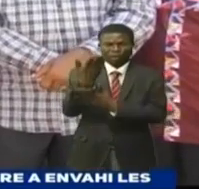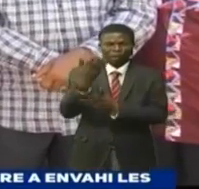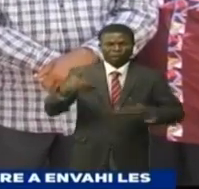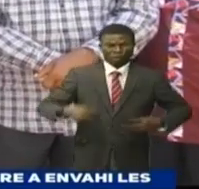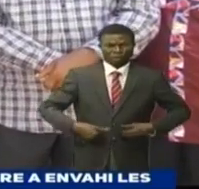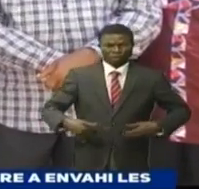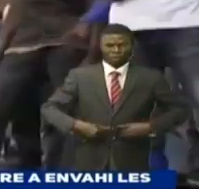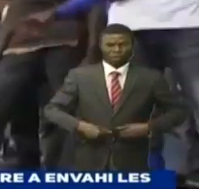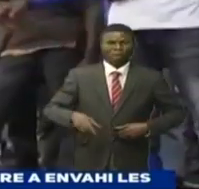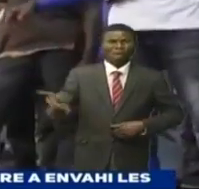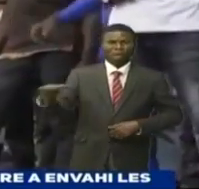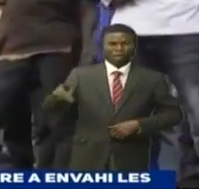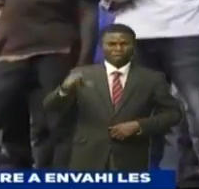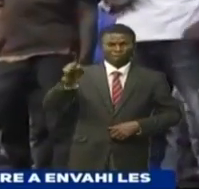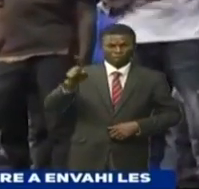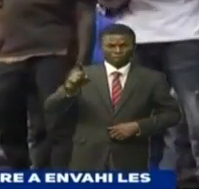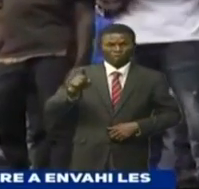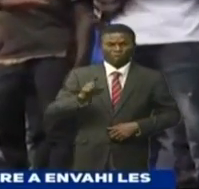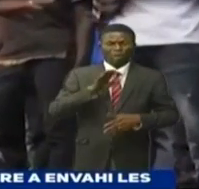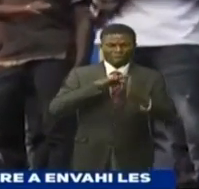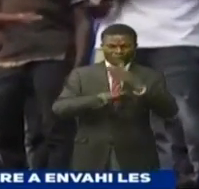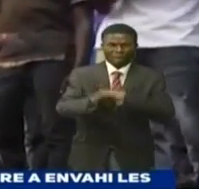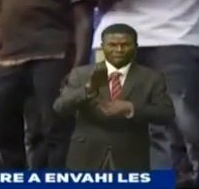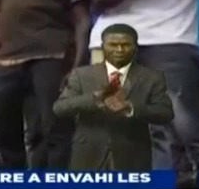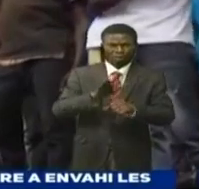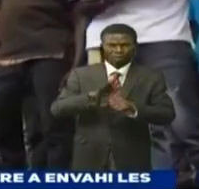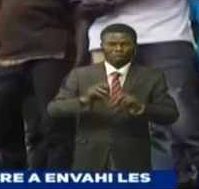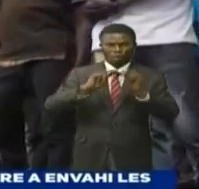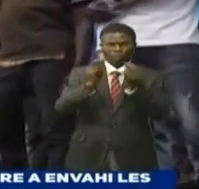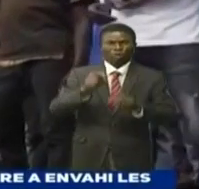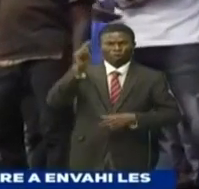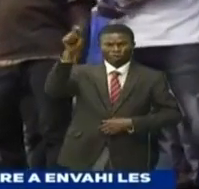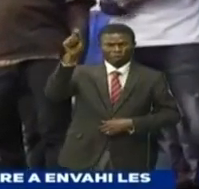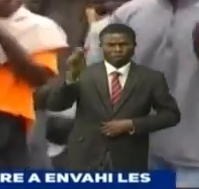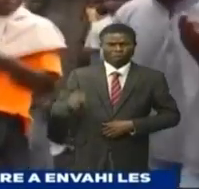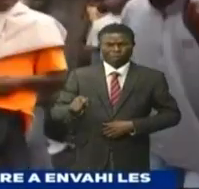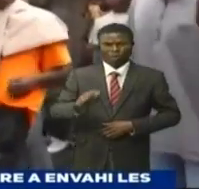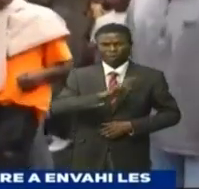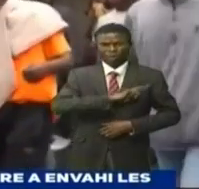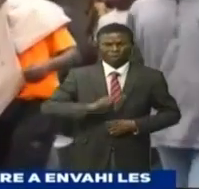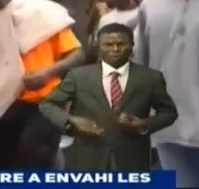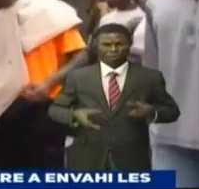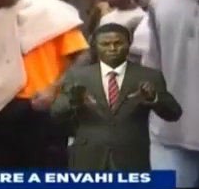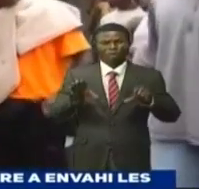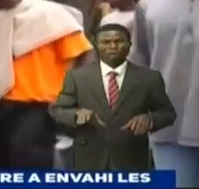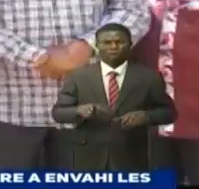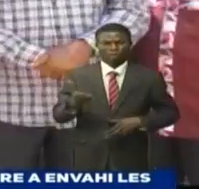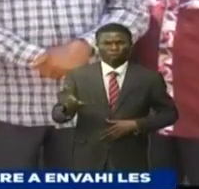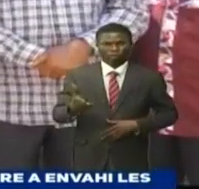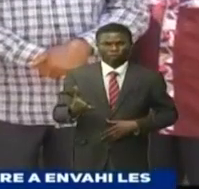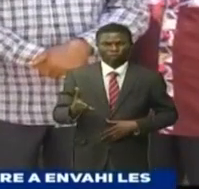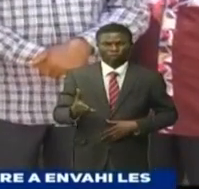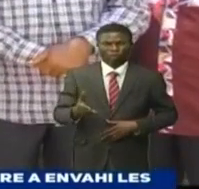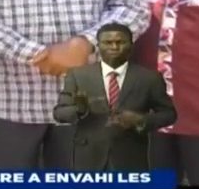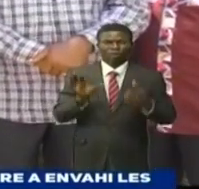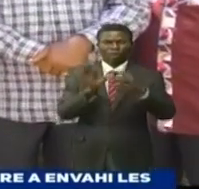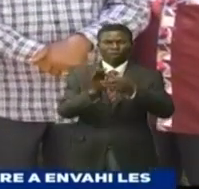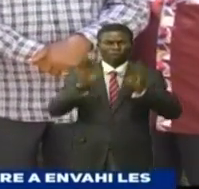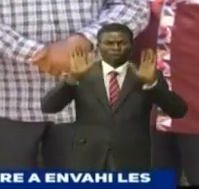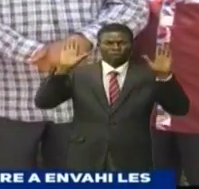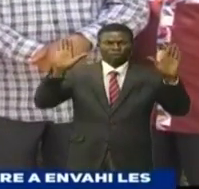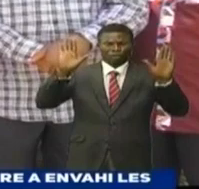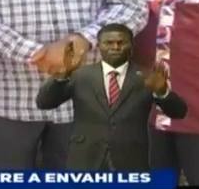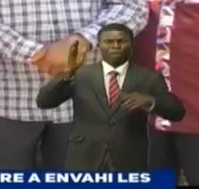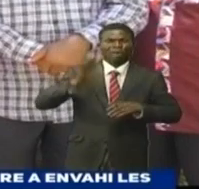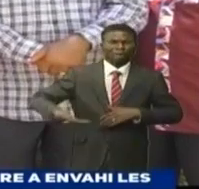la jeunesse de la twap à son rôle au sein des forces armées de la République l'union sacrée de